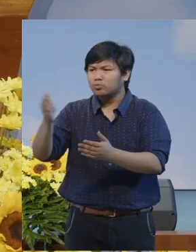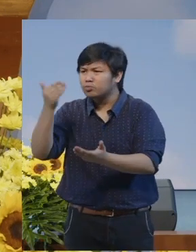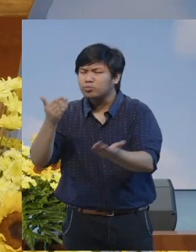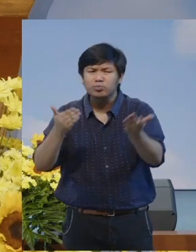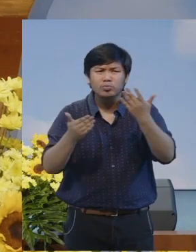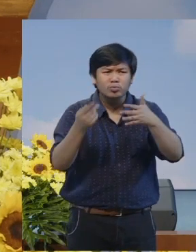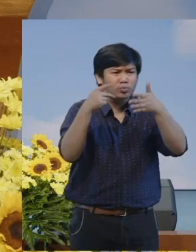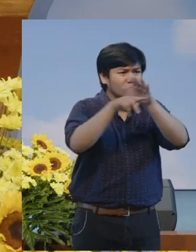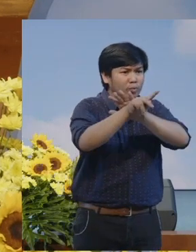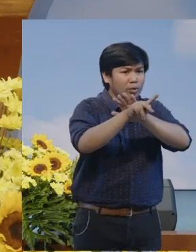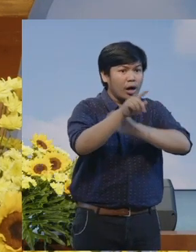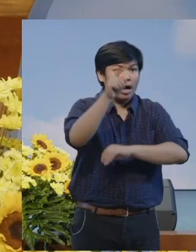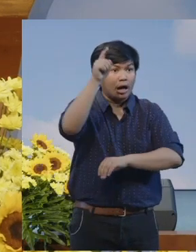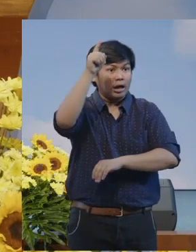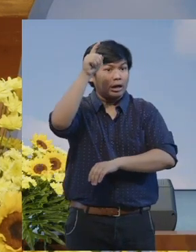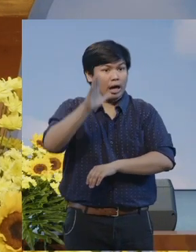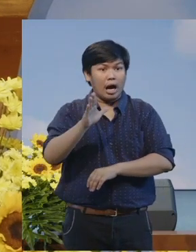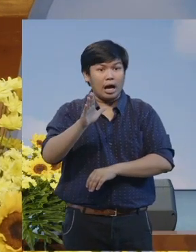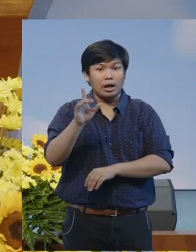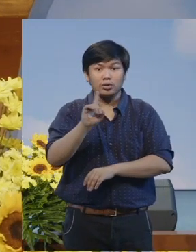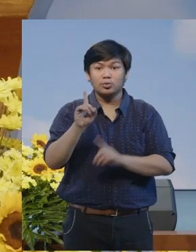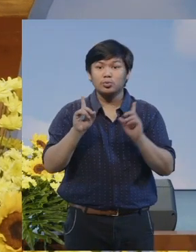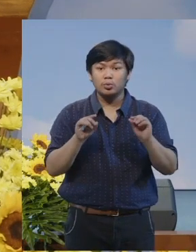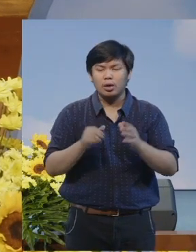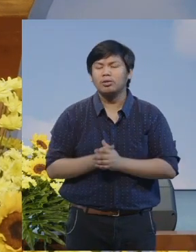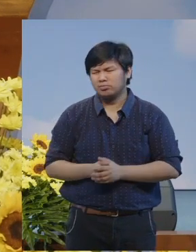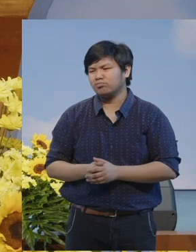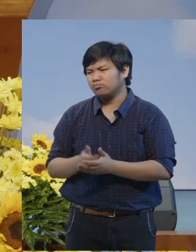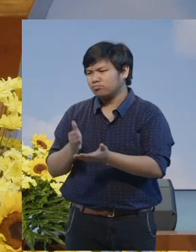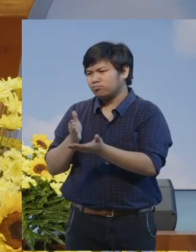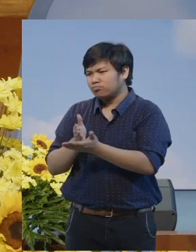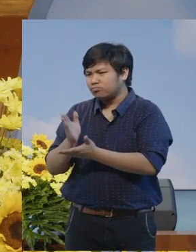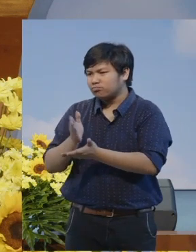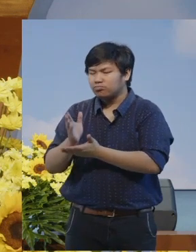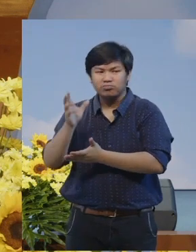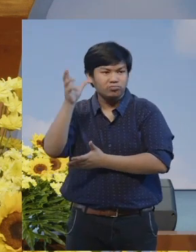Ang Diyos ay pinahintulutan niya ang mga